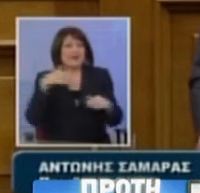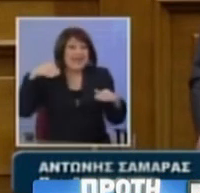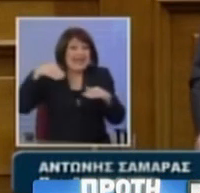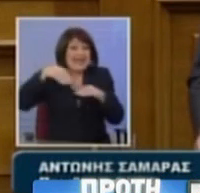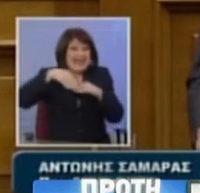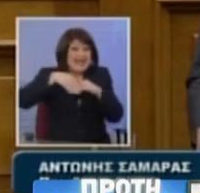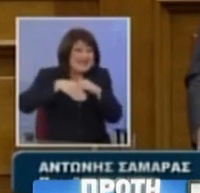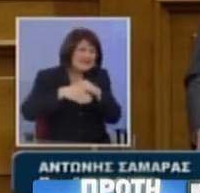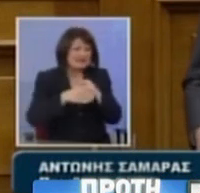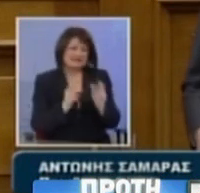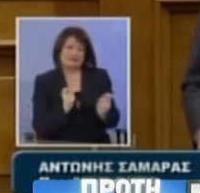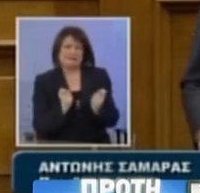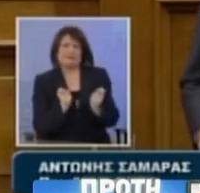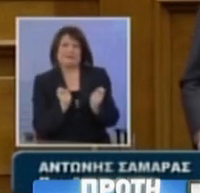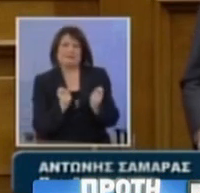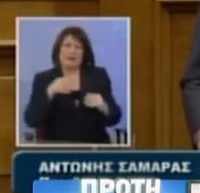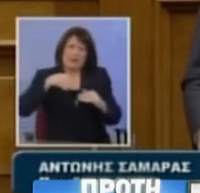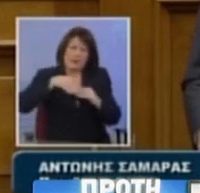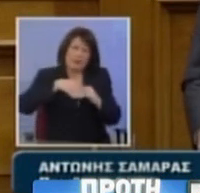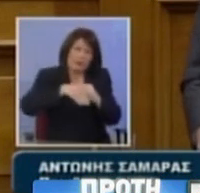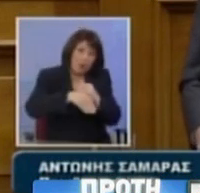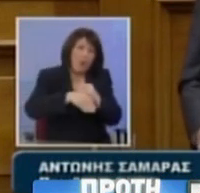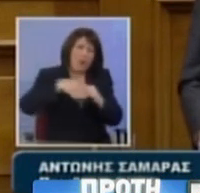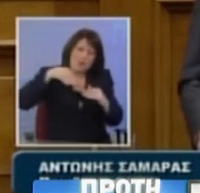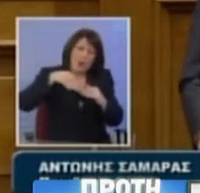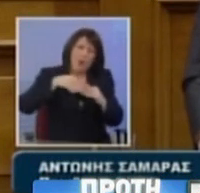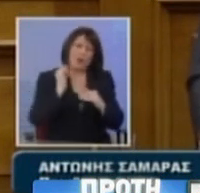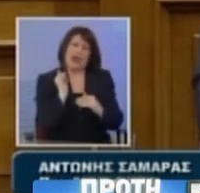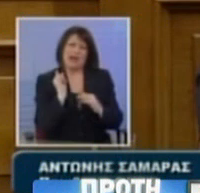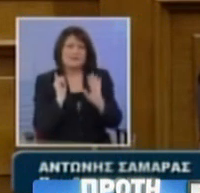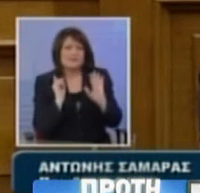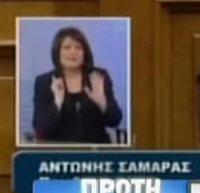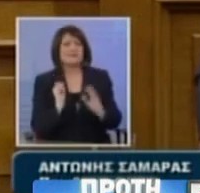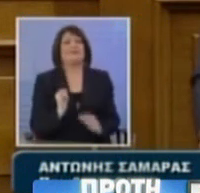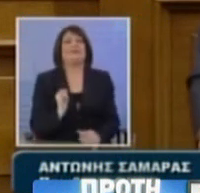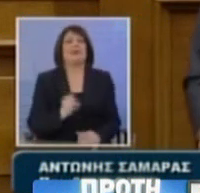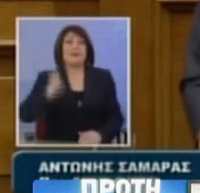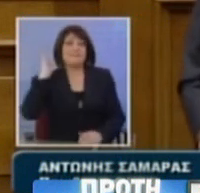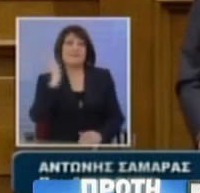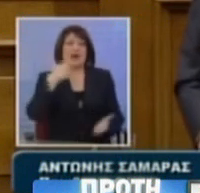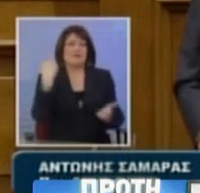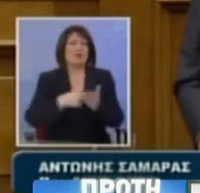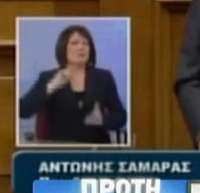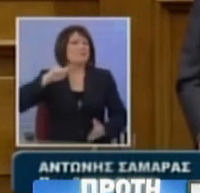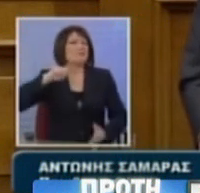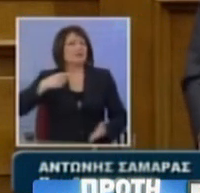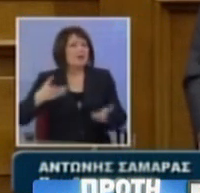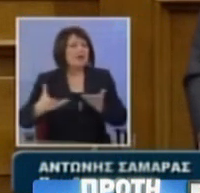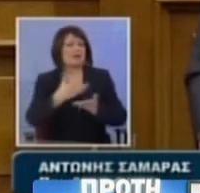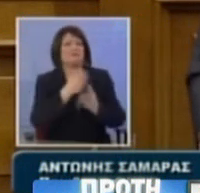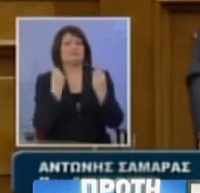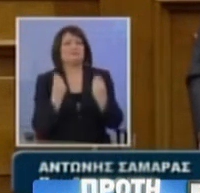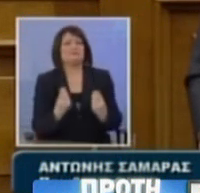από εκείνη που υπολογίσαμε. Πήγαμε καλύτερα στην πάταξη της φοροδιαφυγής, πετύχαμε μεγαλύτερη μείωση από ό,τι